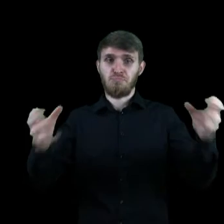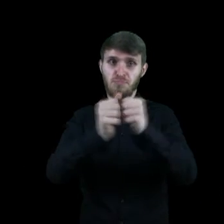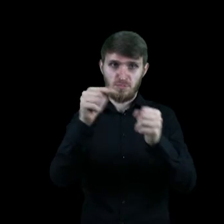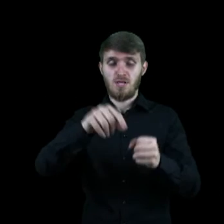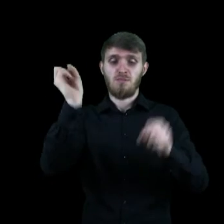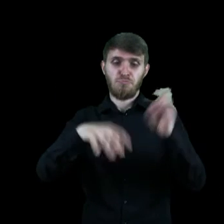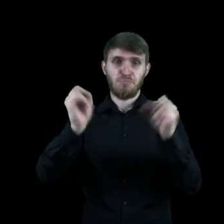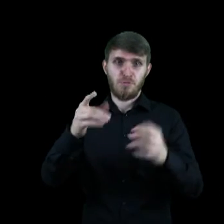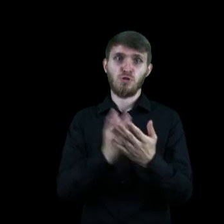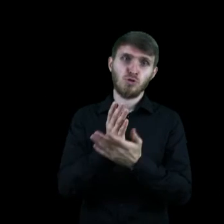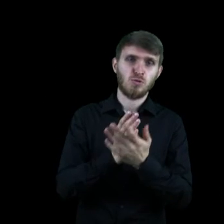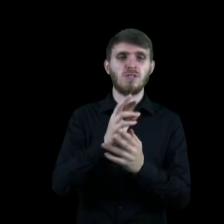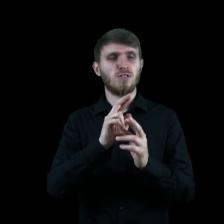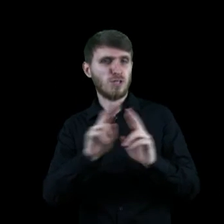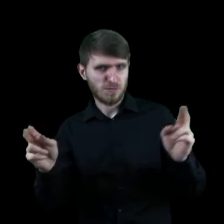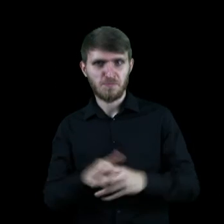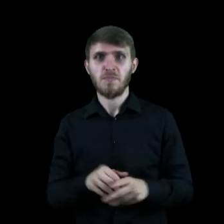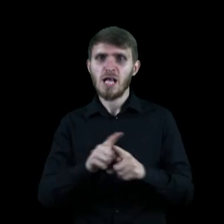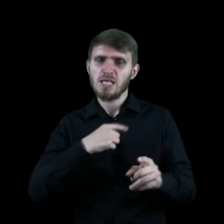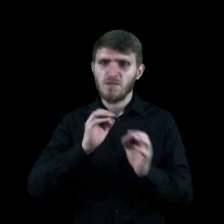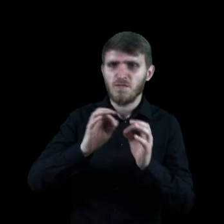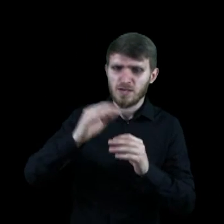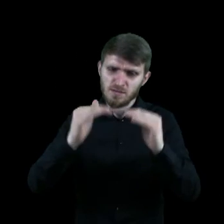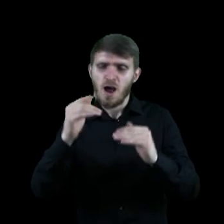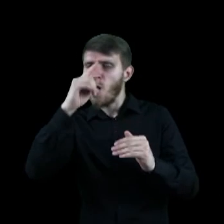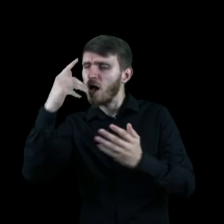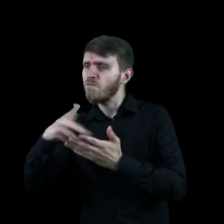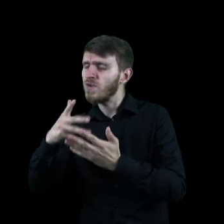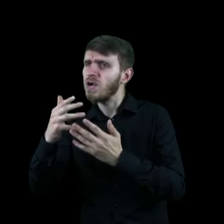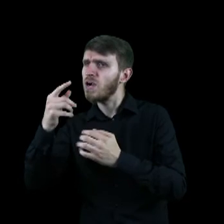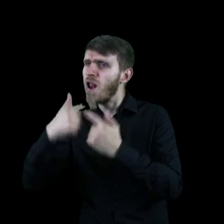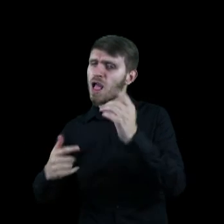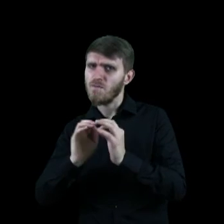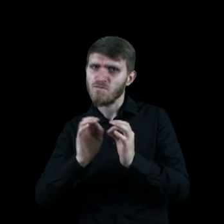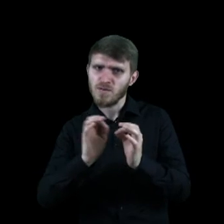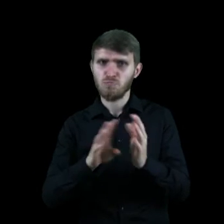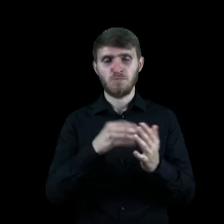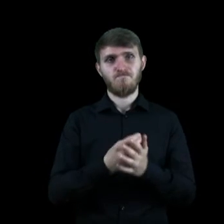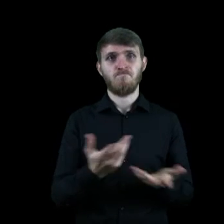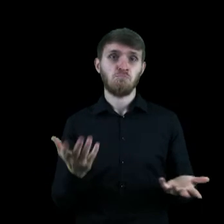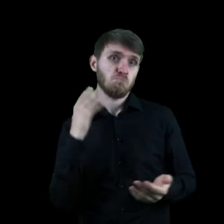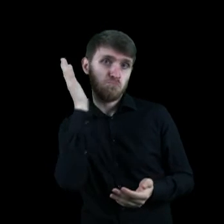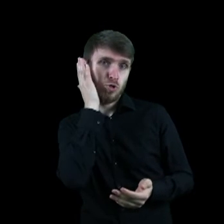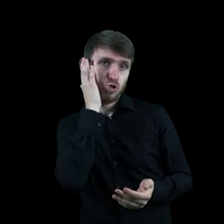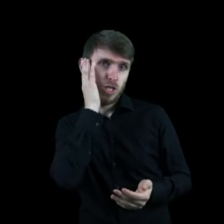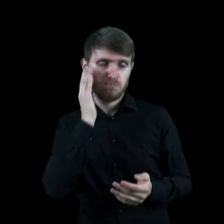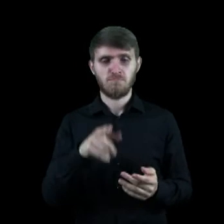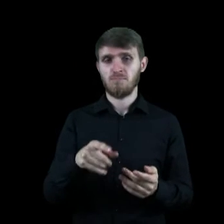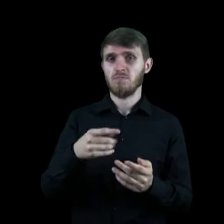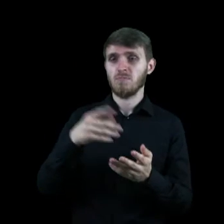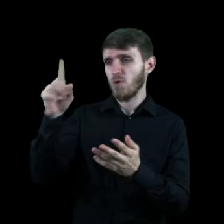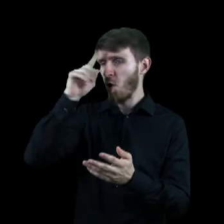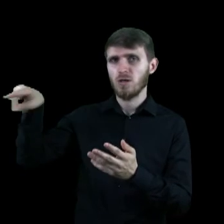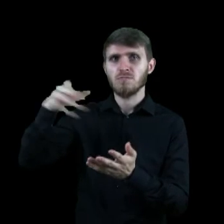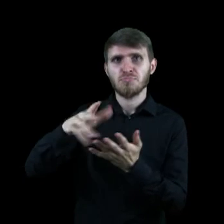Koszyk, dóbr i usług. I starałbym się zważyć elementy na podstawie tego, jak ludzie wydają